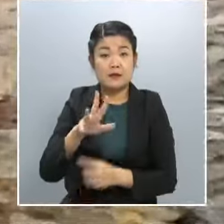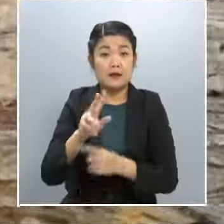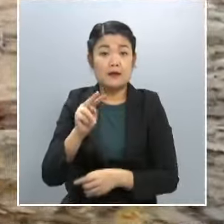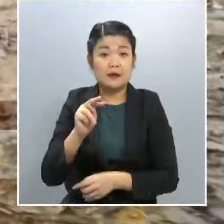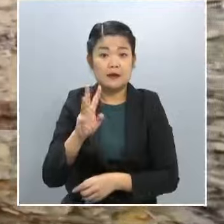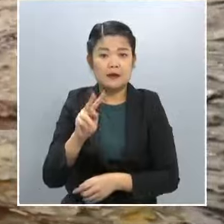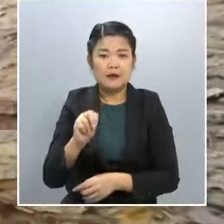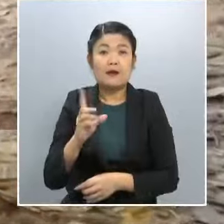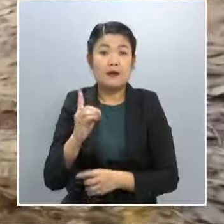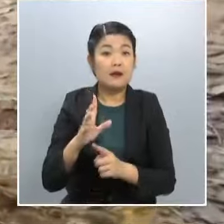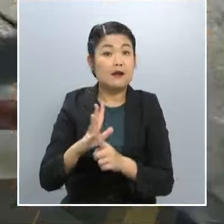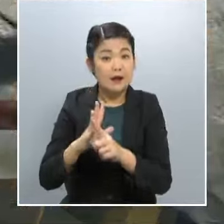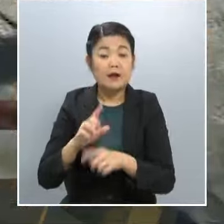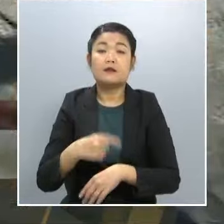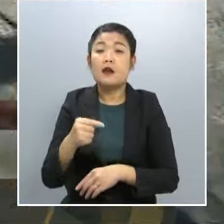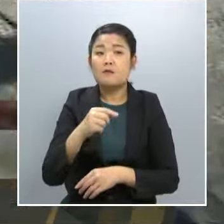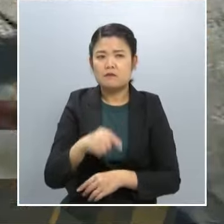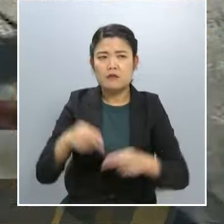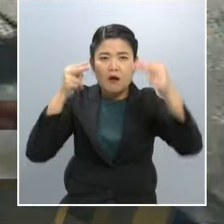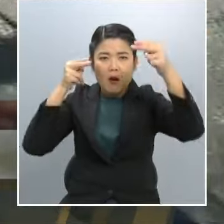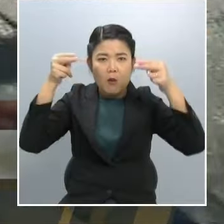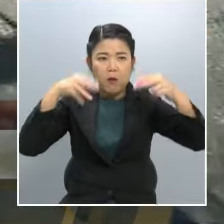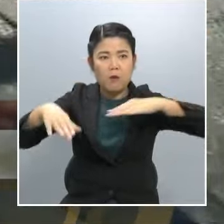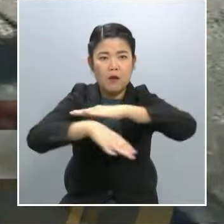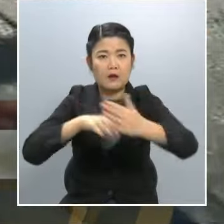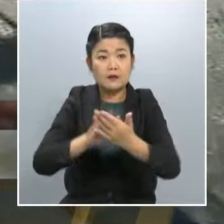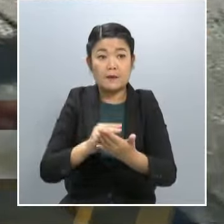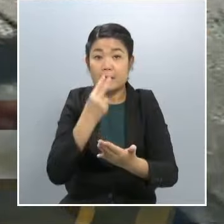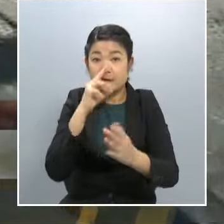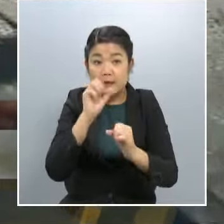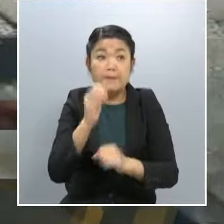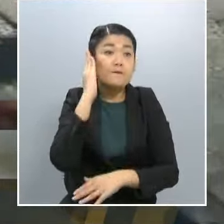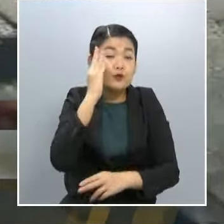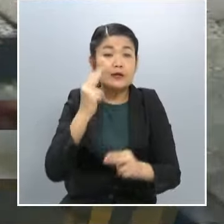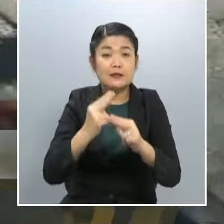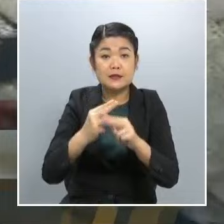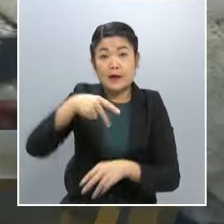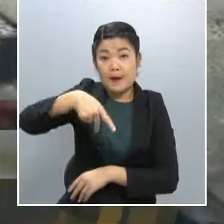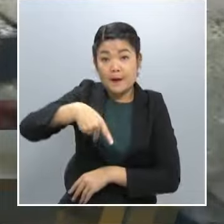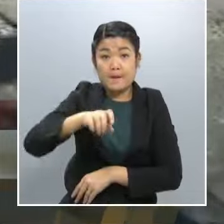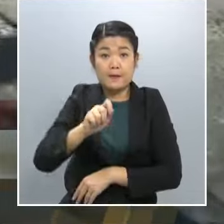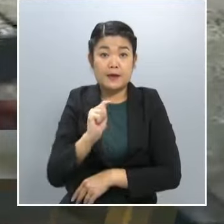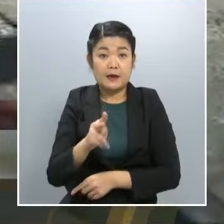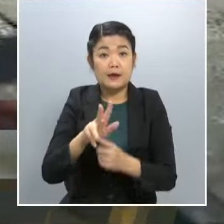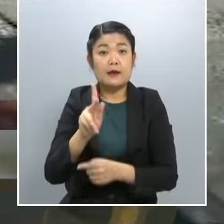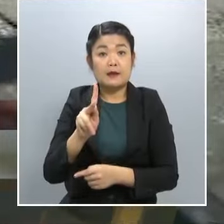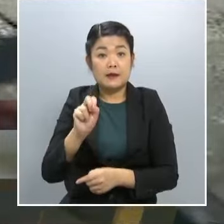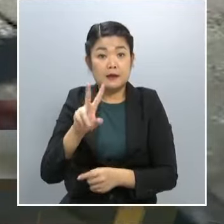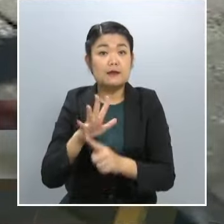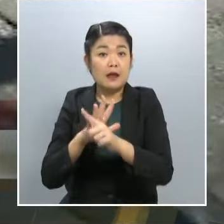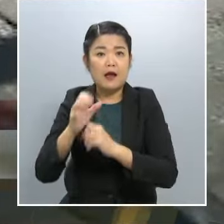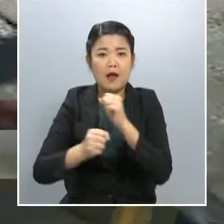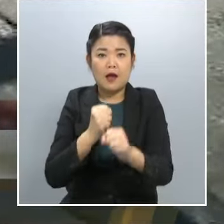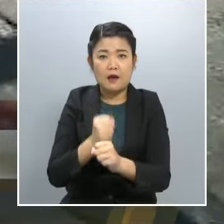รปิดพบหลักฐานพบนายพิทักษ์อายุ30ปี ขับรถกระบะอีซูซุติดตั้งตู้ทึบค